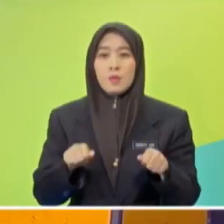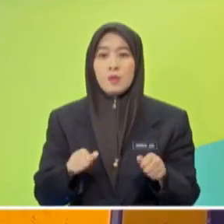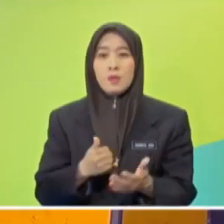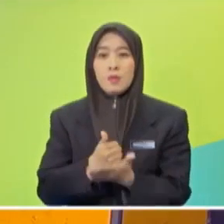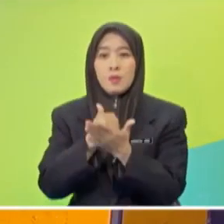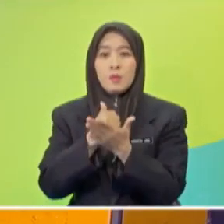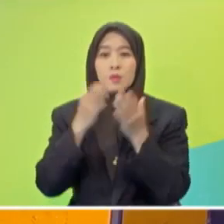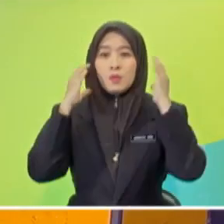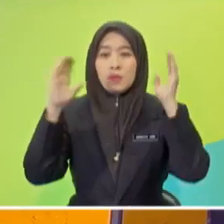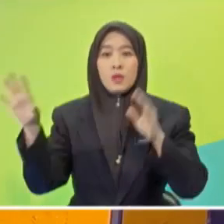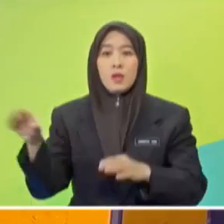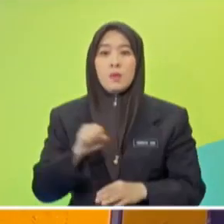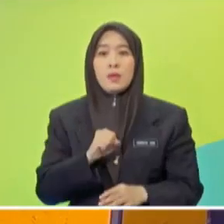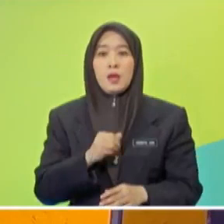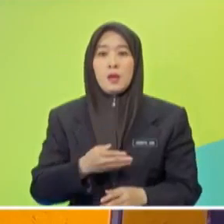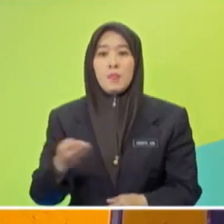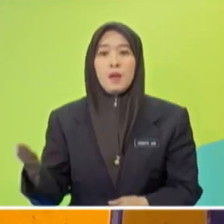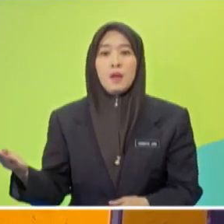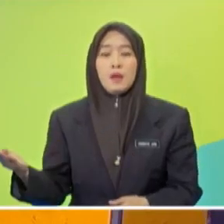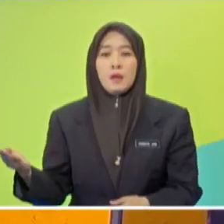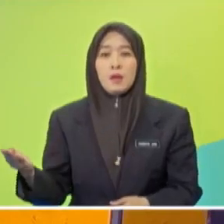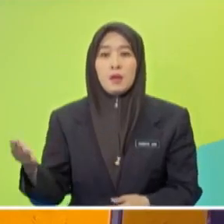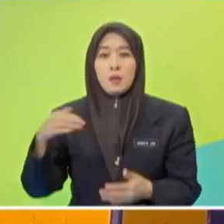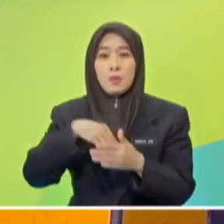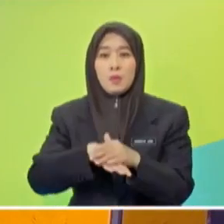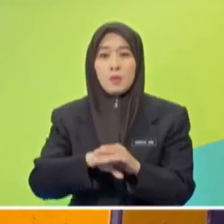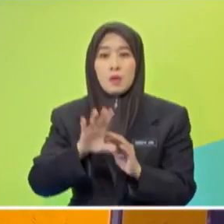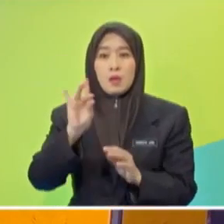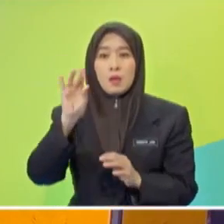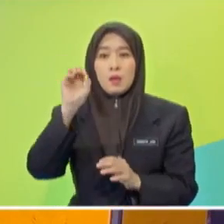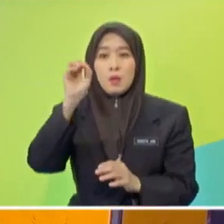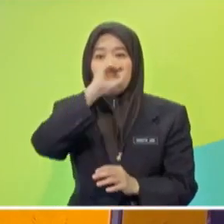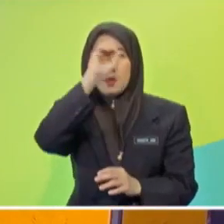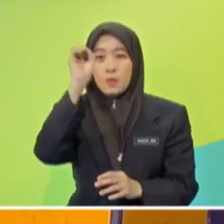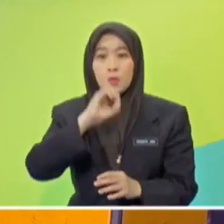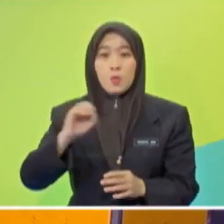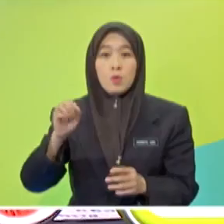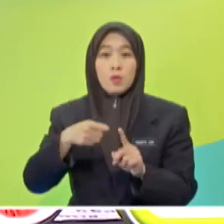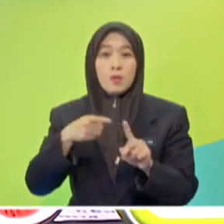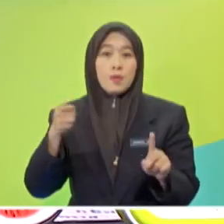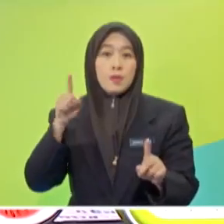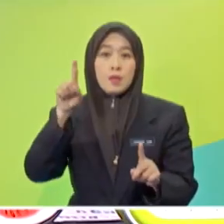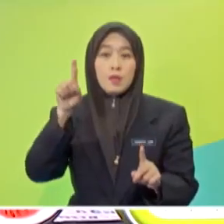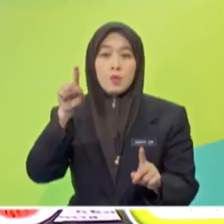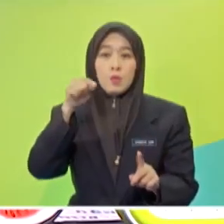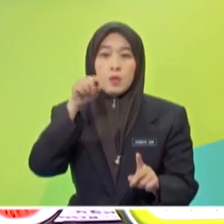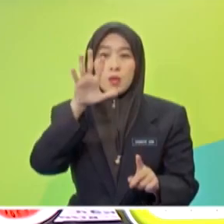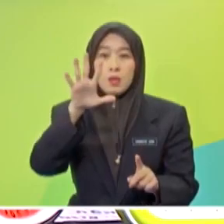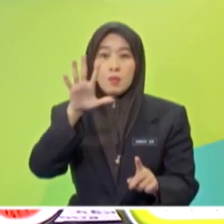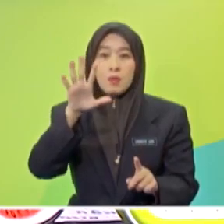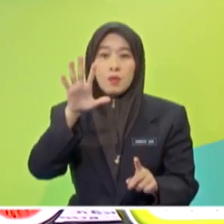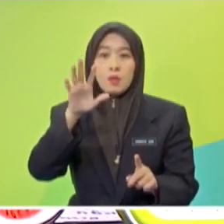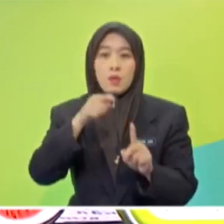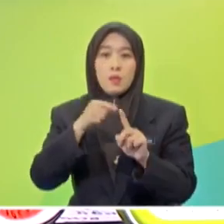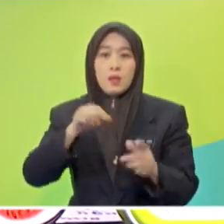tepung gandum dan masukkan 80 peraturan ini